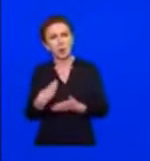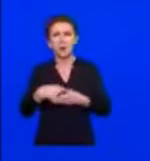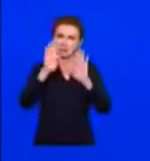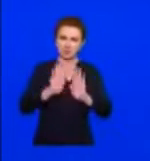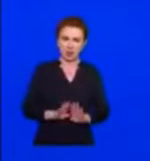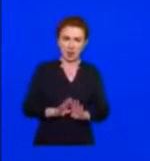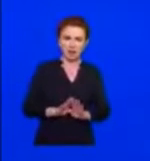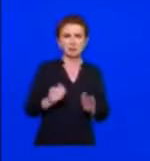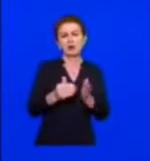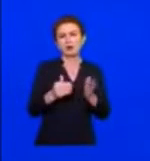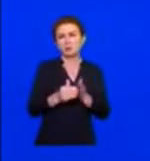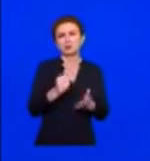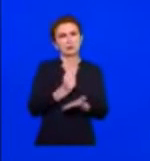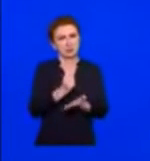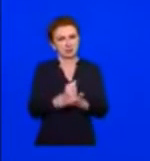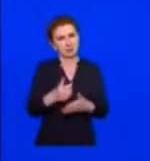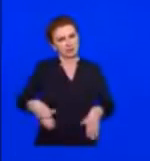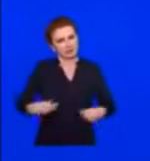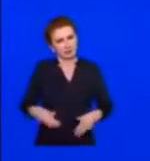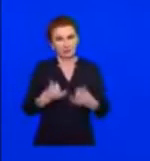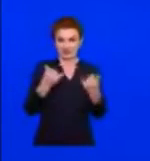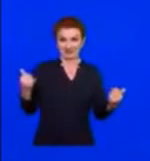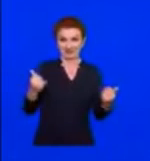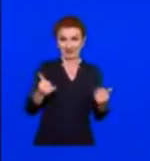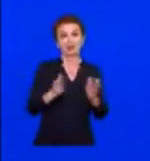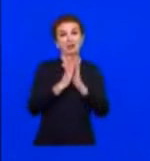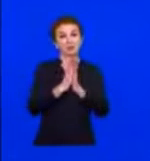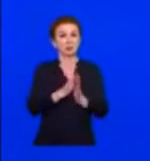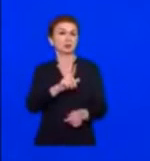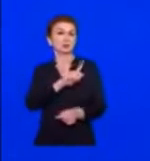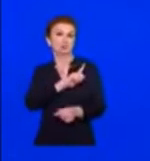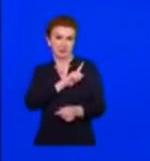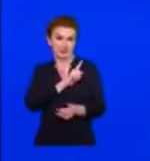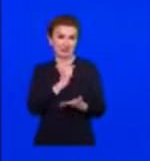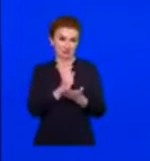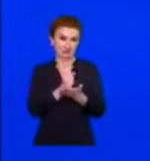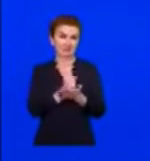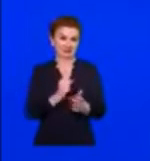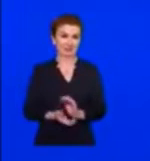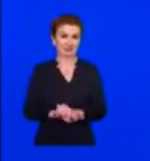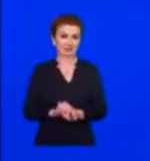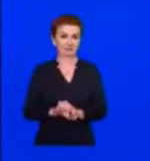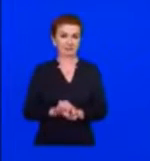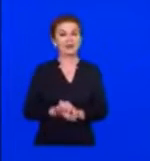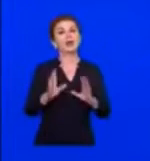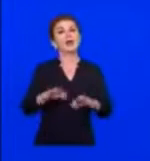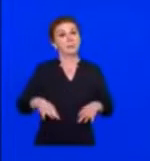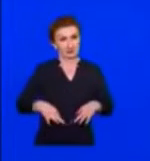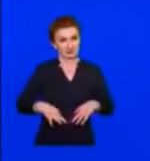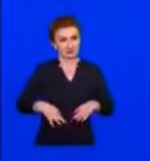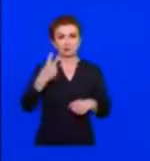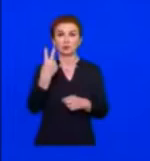bardzo ważnych dla zdrowia, i trzymajmy się tych zasad. Szanowni Państwo, w tej drugiej fazie